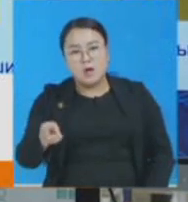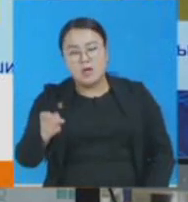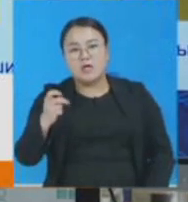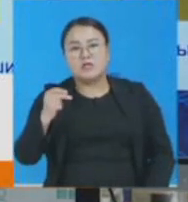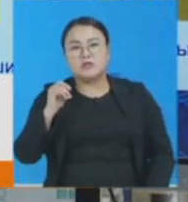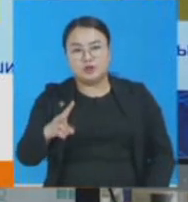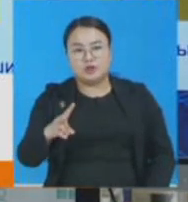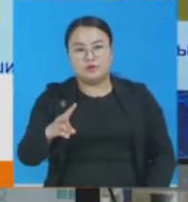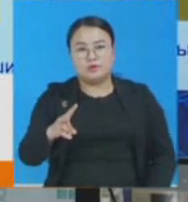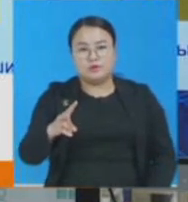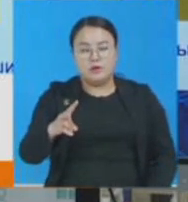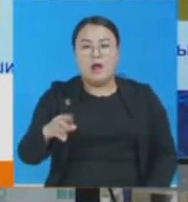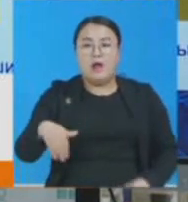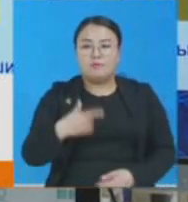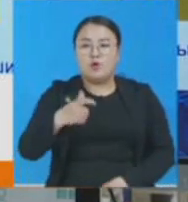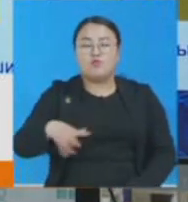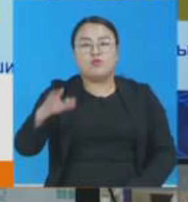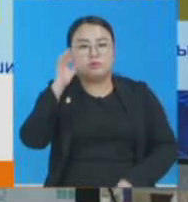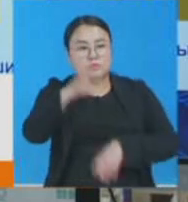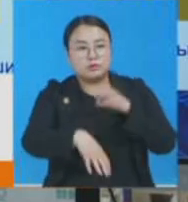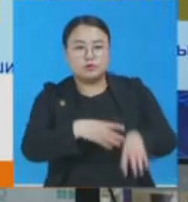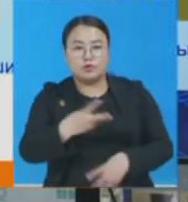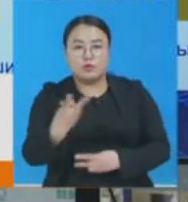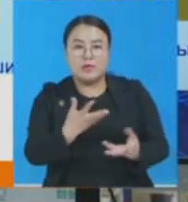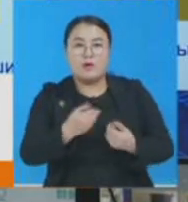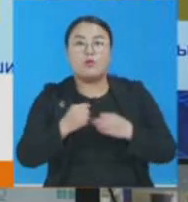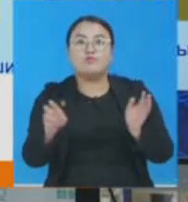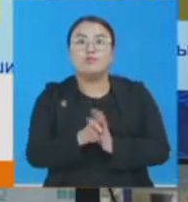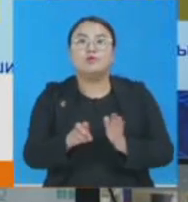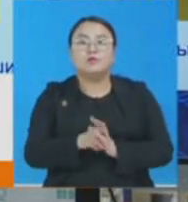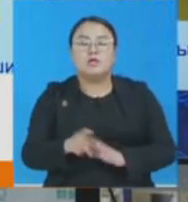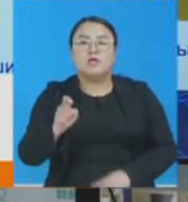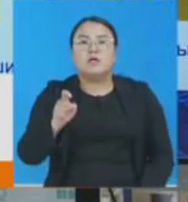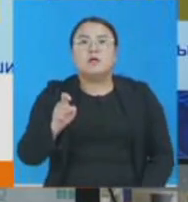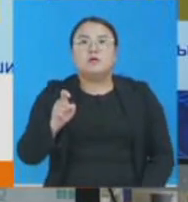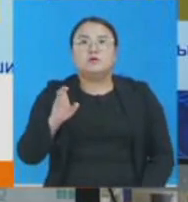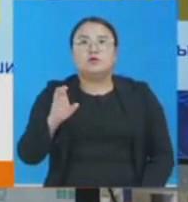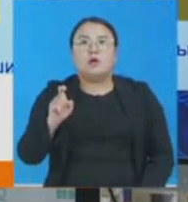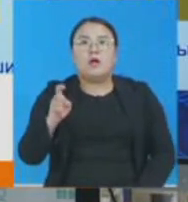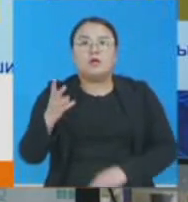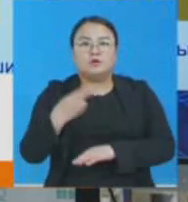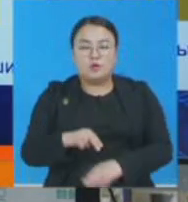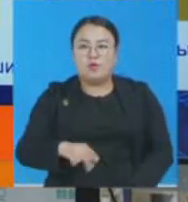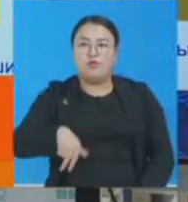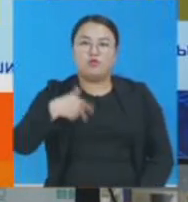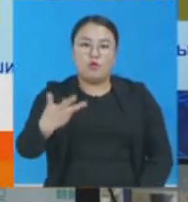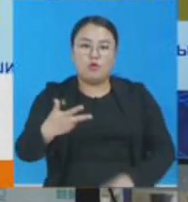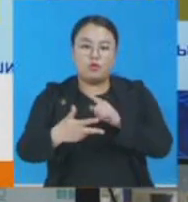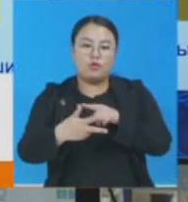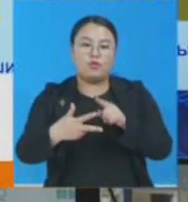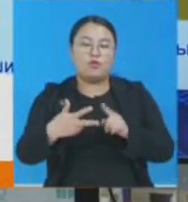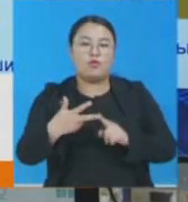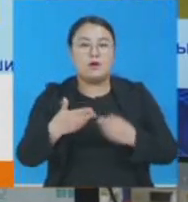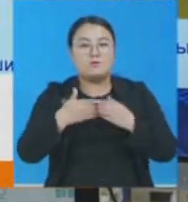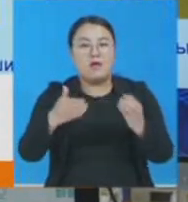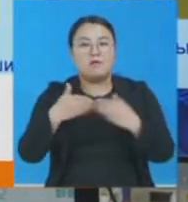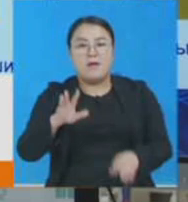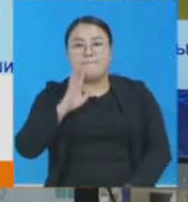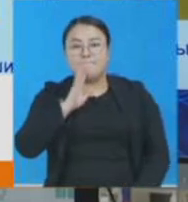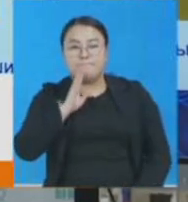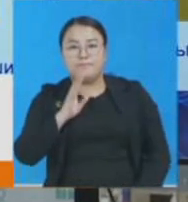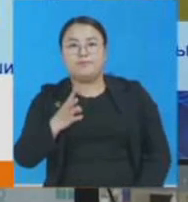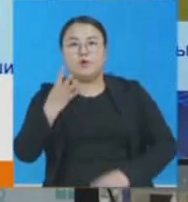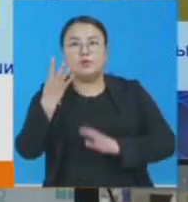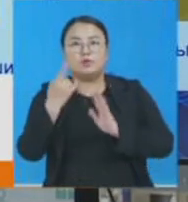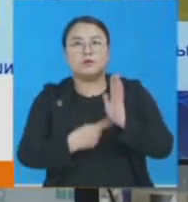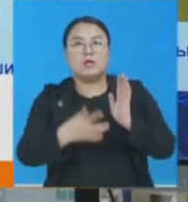хүн зорлохгүйгээр шуурхай авах болцоо нэгдэж чамаа. За сонгон архын дүүрэг нийтдээ болуулаа 3 цэгийг байгуулна. Өнөөдрийн байдлаар 4 сарын